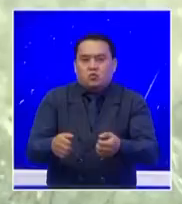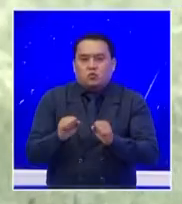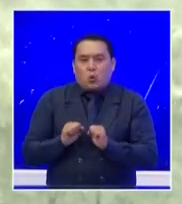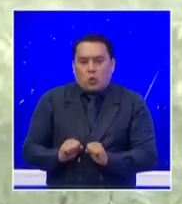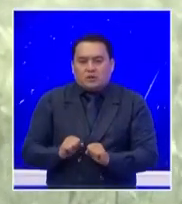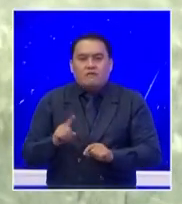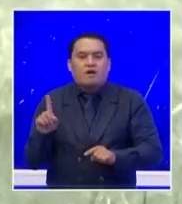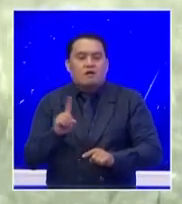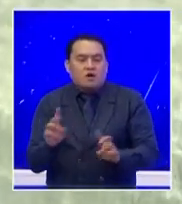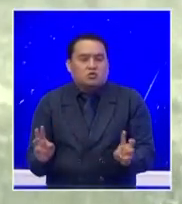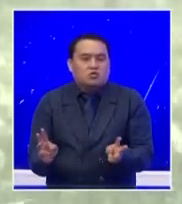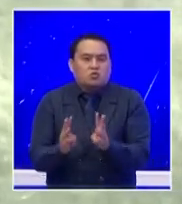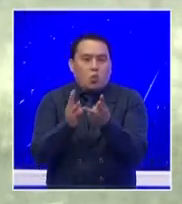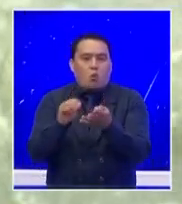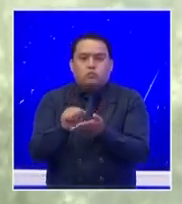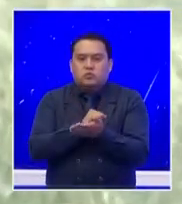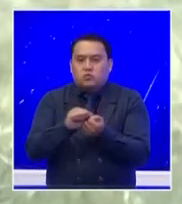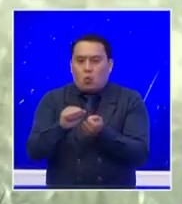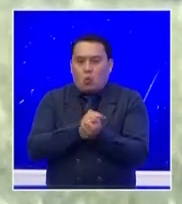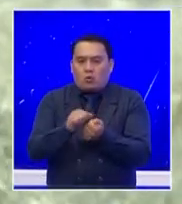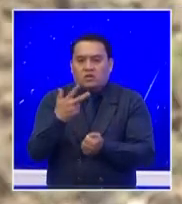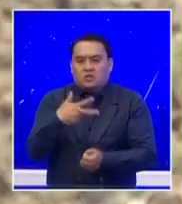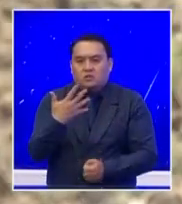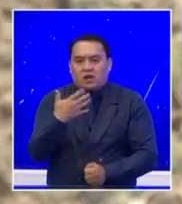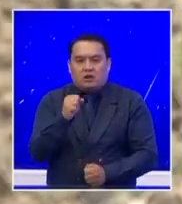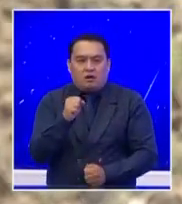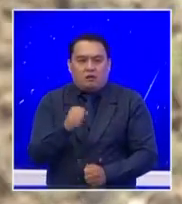году в регионе уже горел сухостой на площади в 35 гектаров.